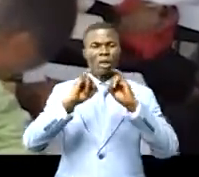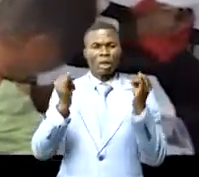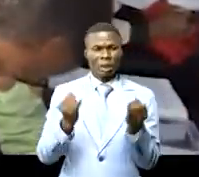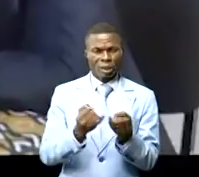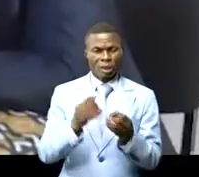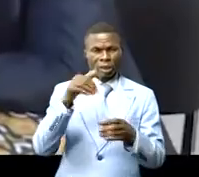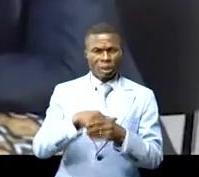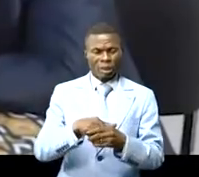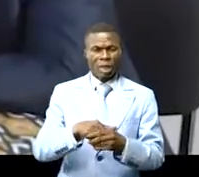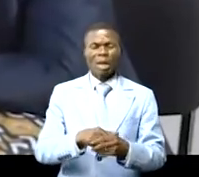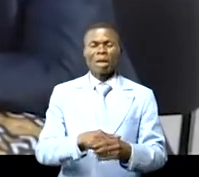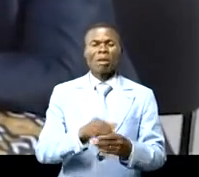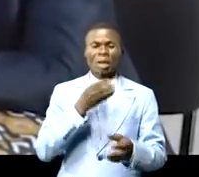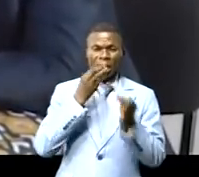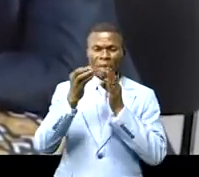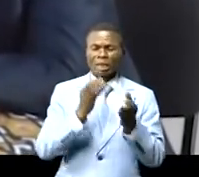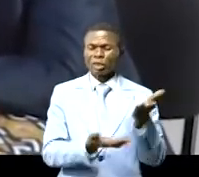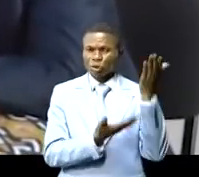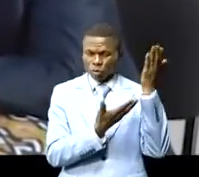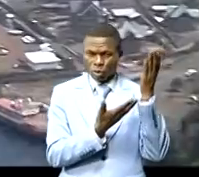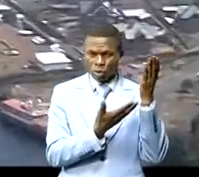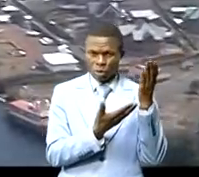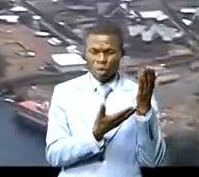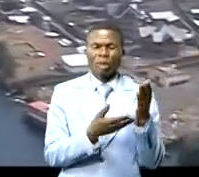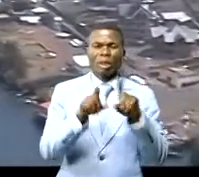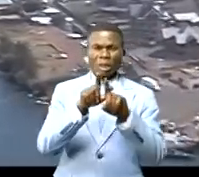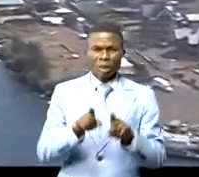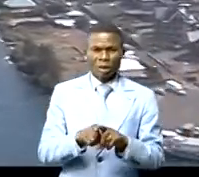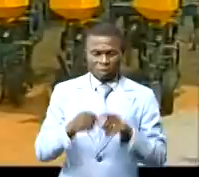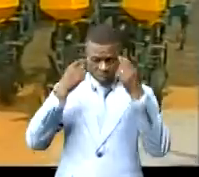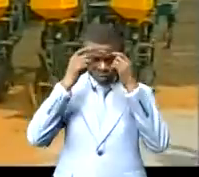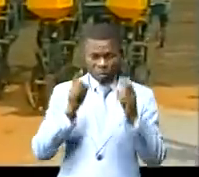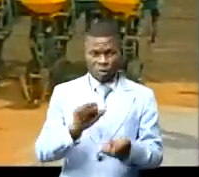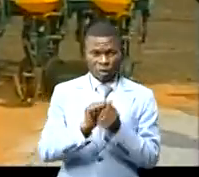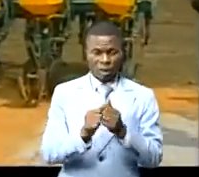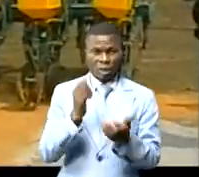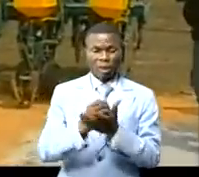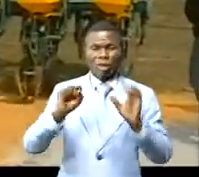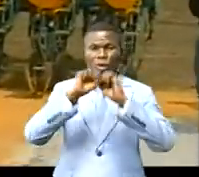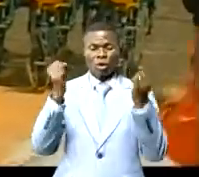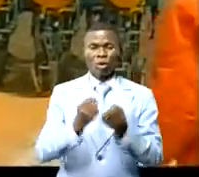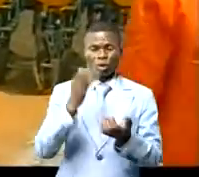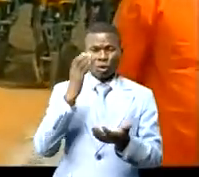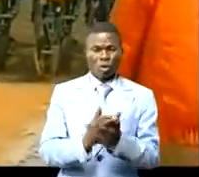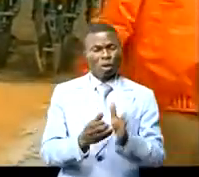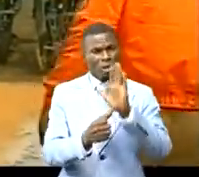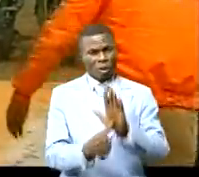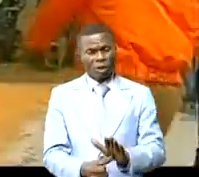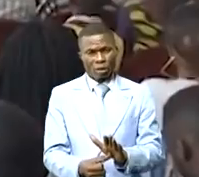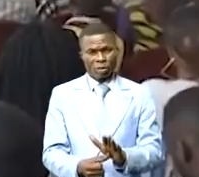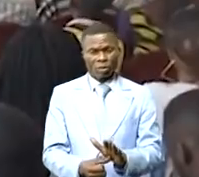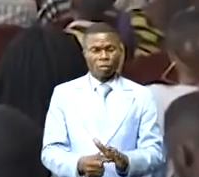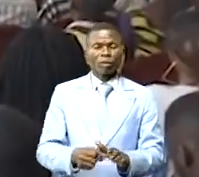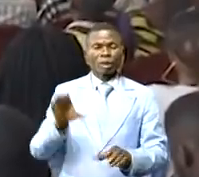À travers de pertinentes interventions et dans la quête rationnelle d'élucider ces phénomènes socio-industriels contraignants, ces éminents